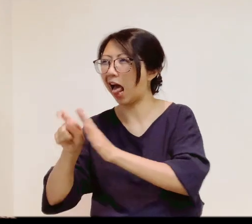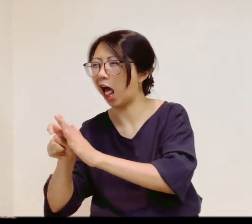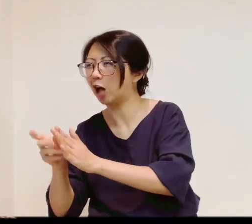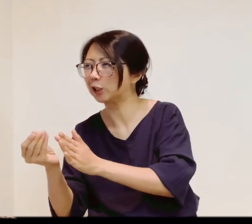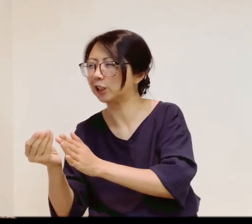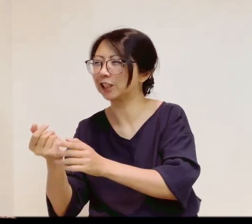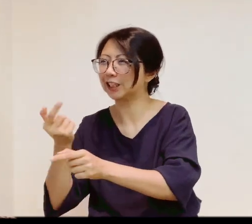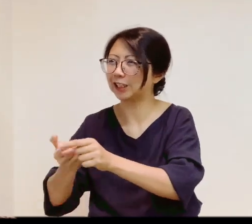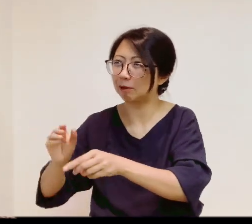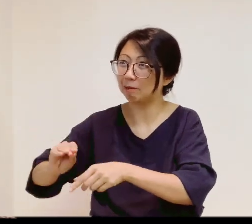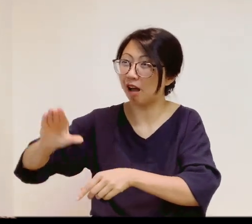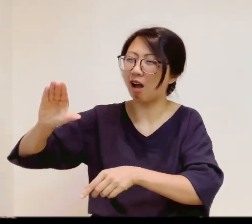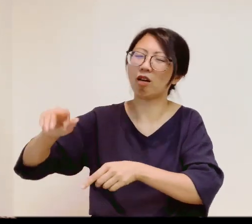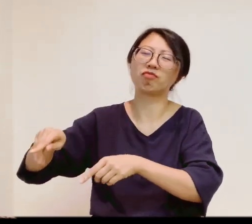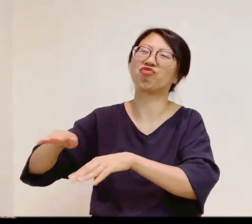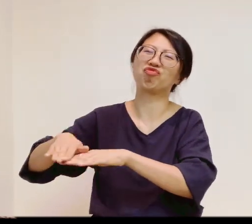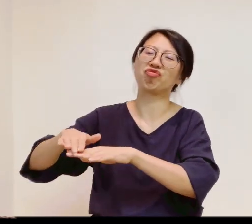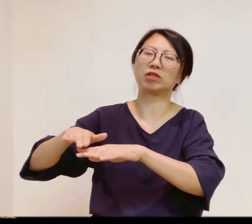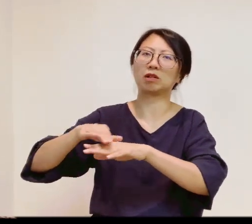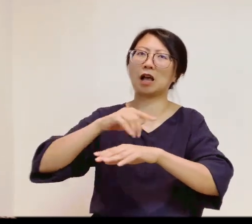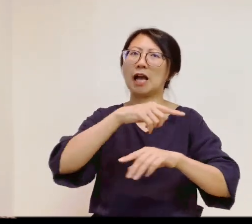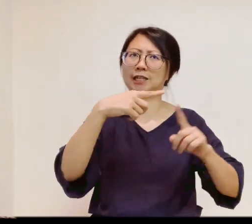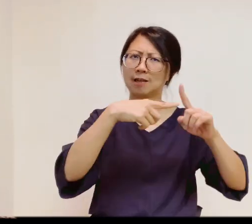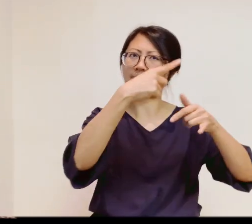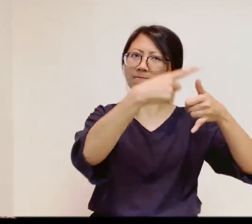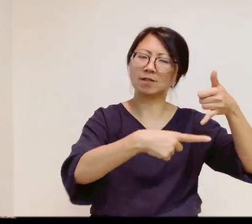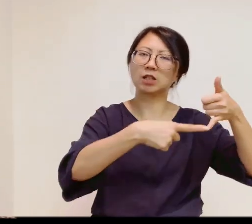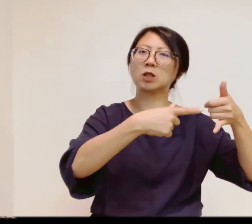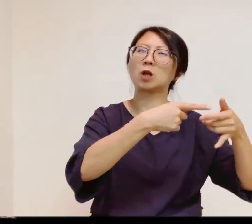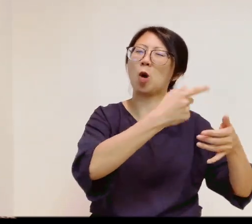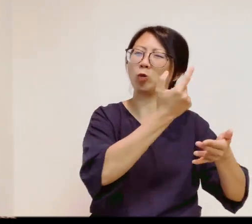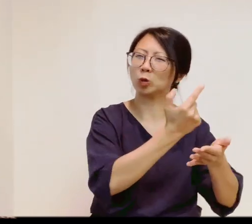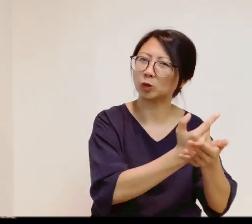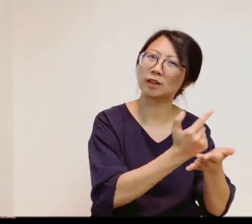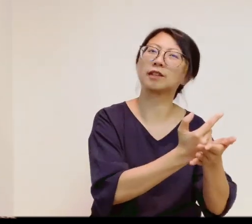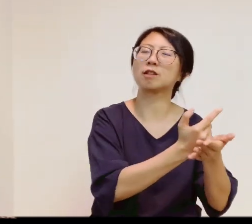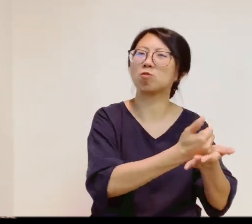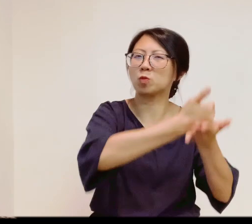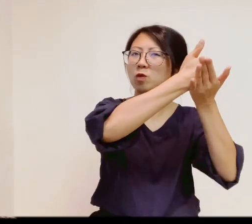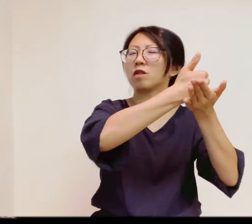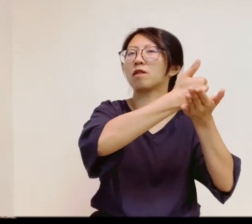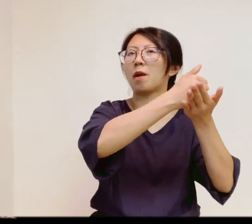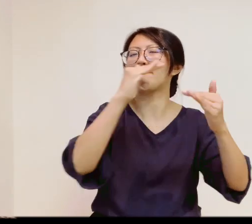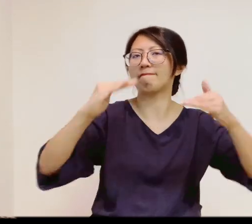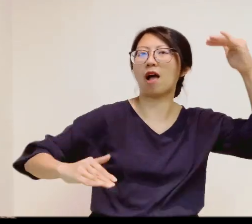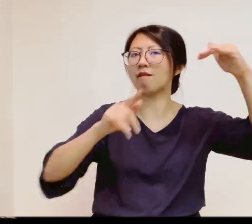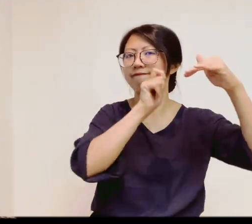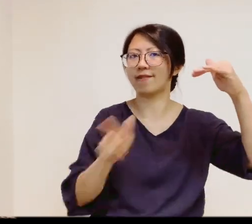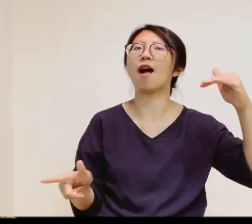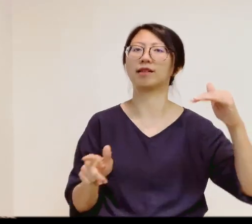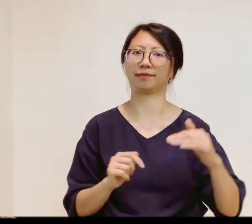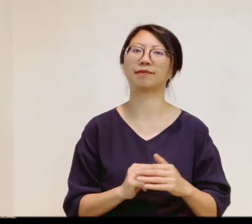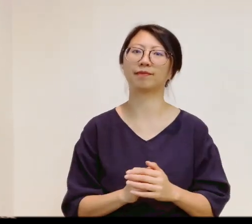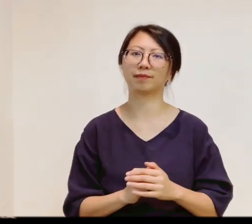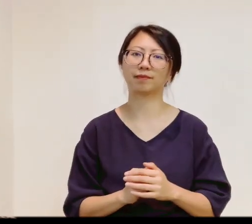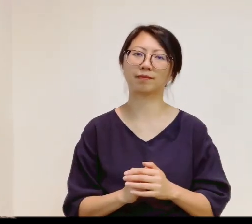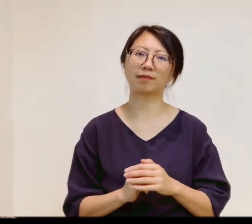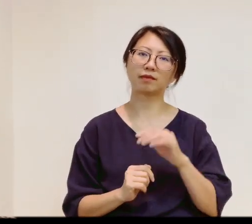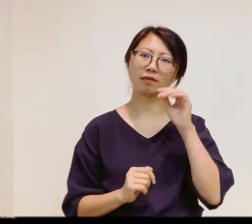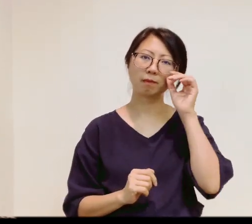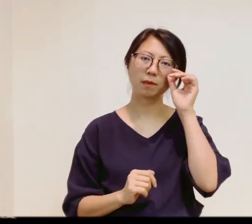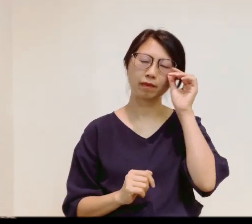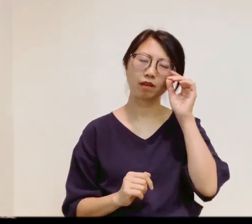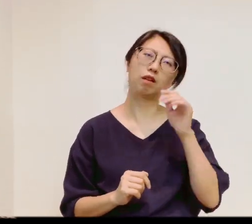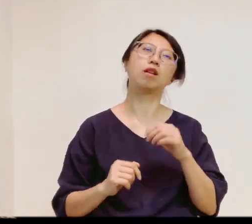係比你銀行户口裏面所儲嘅錢咧，係更加有價值、更加尊貴。咁呢個自細爸爸教佢嘅，爸爸亦都教